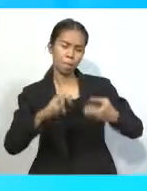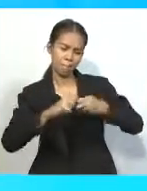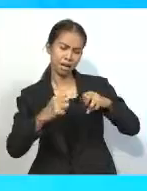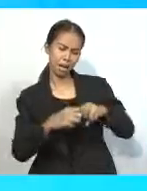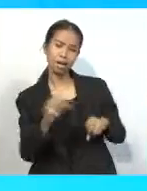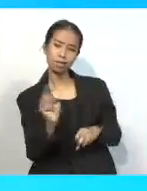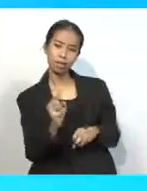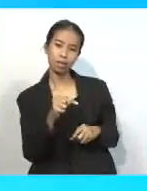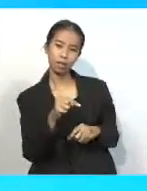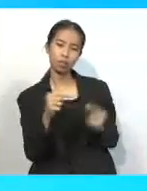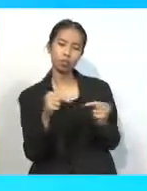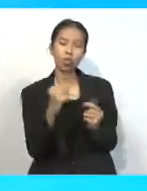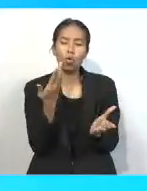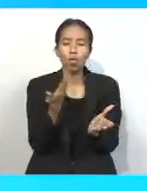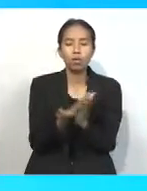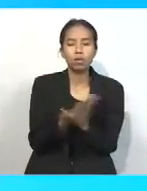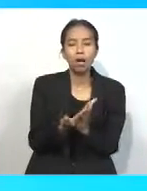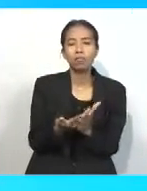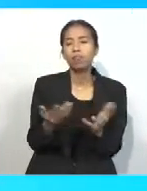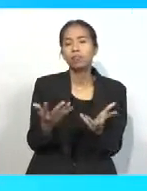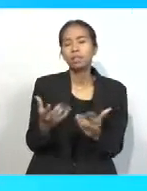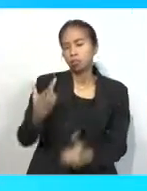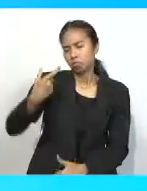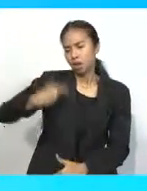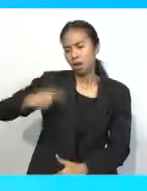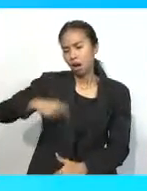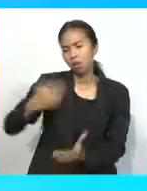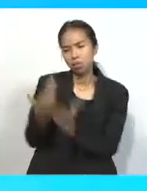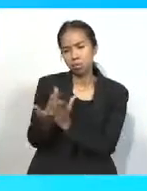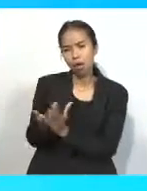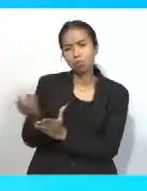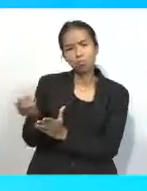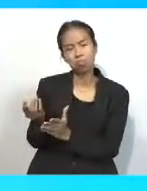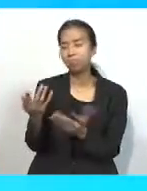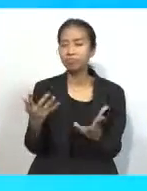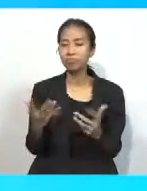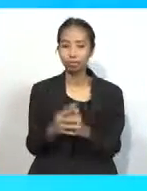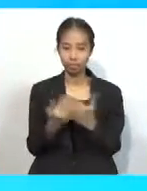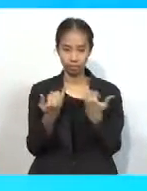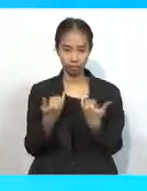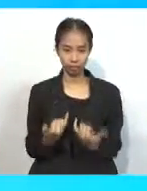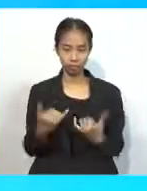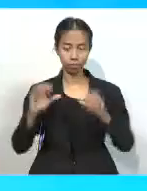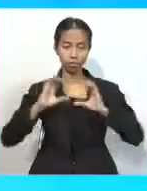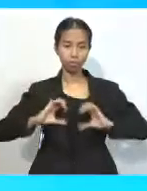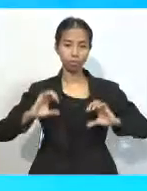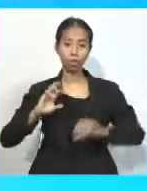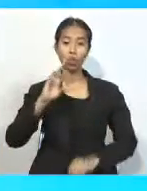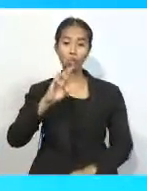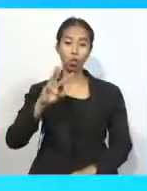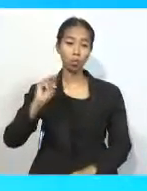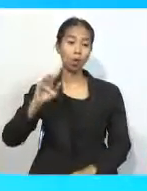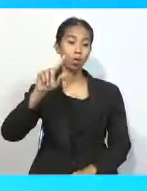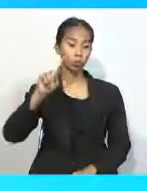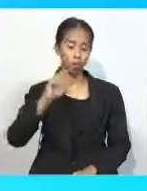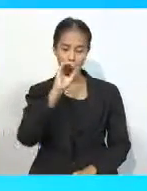ญหาก็คือเรื่องของทุนทรัพย์นะคะในการว่าจ้างทนายความเพื่อต่อสู้คดีทางกฎหมายในเรื่องนี้ทางรัฐมนตรีประจำสำนักน